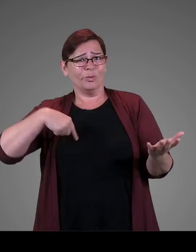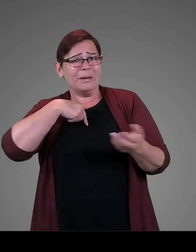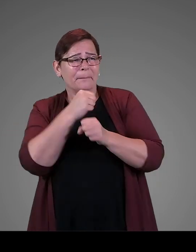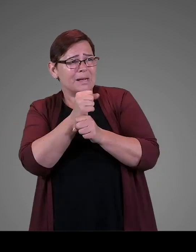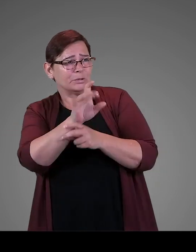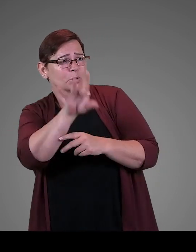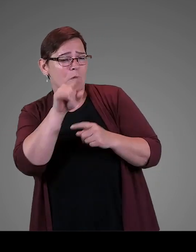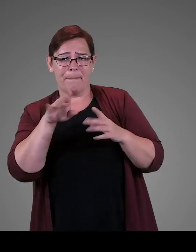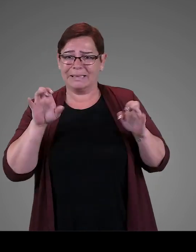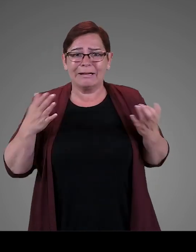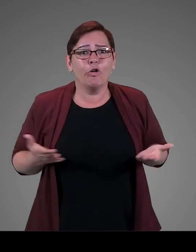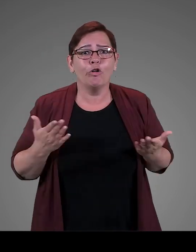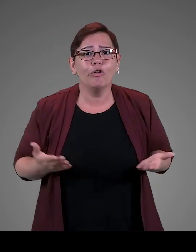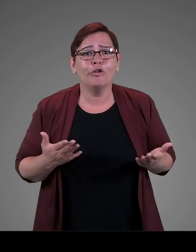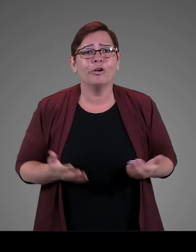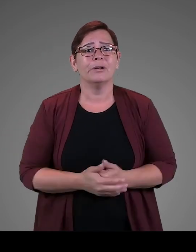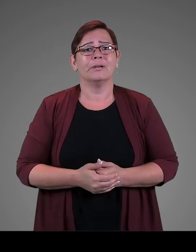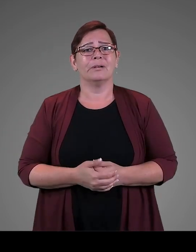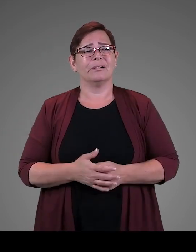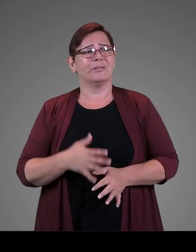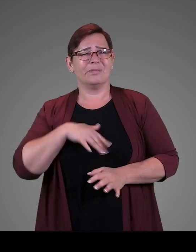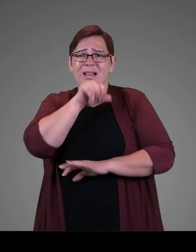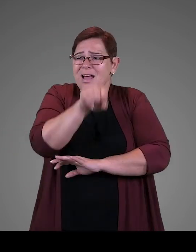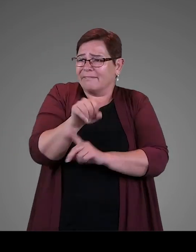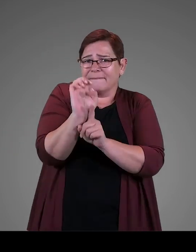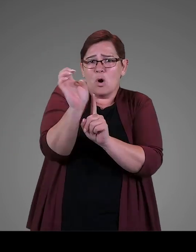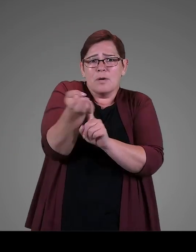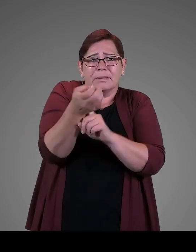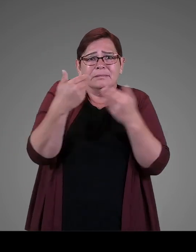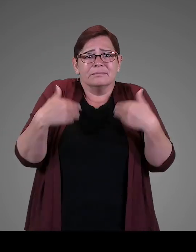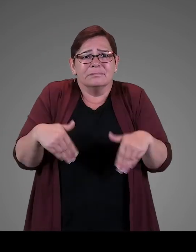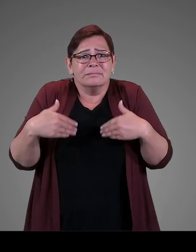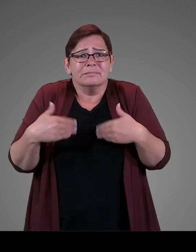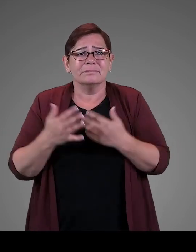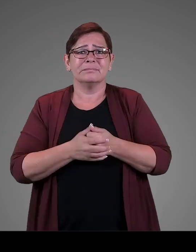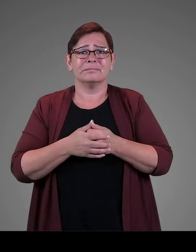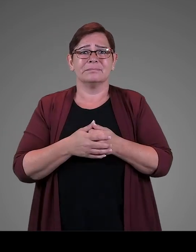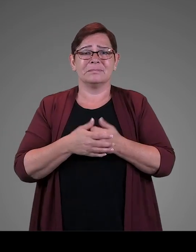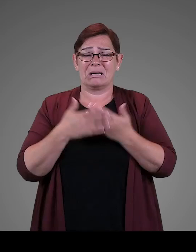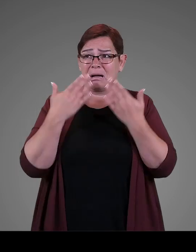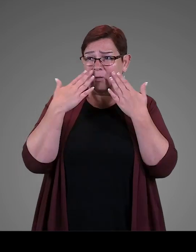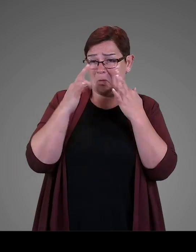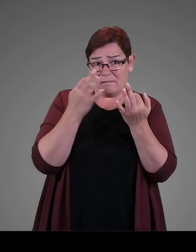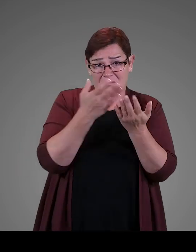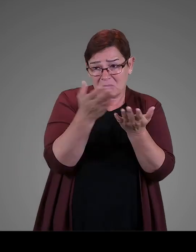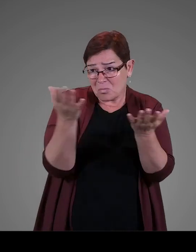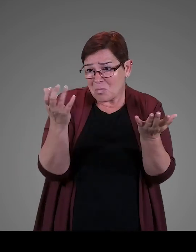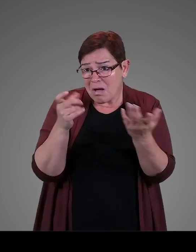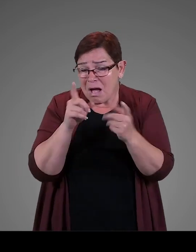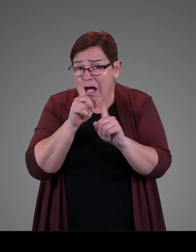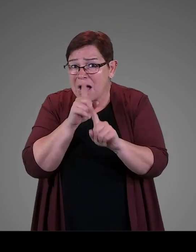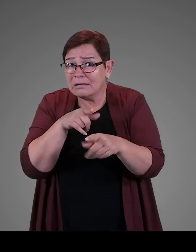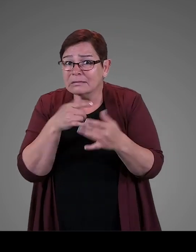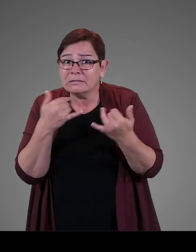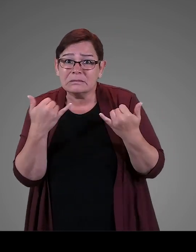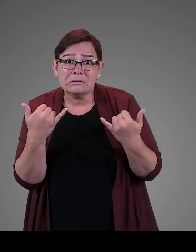on a fait un choix d'être ici. Puis on aime ça, notre milieu. Donc, je propose ça. Je ne sais pas si quelqu'un veut répondre tout de